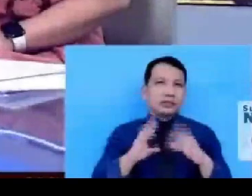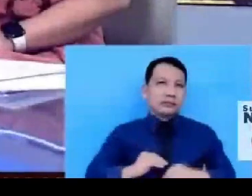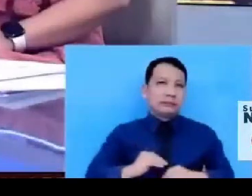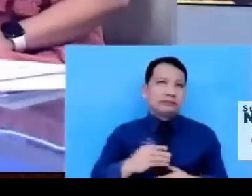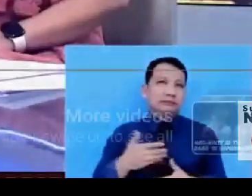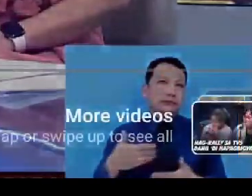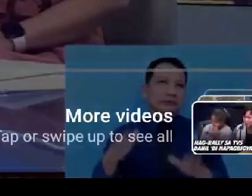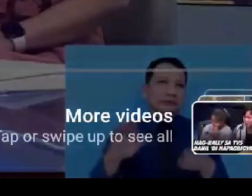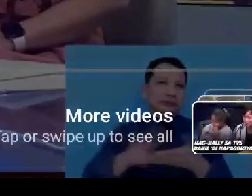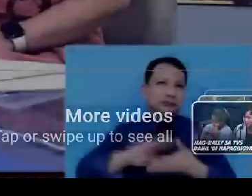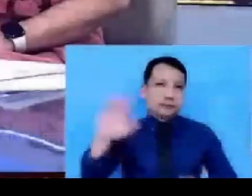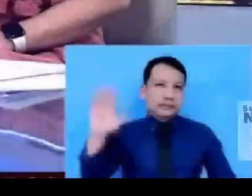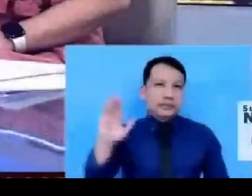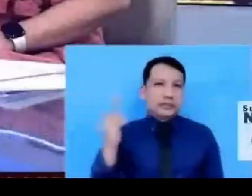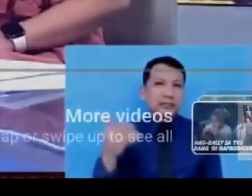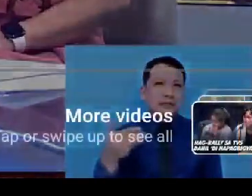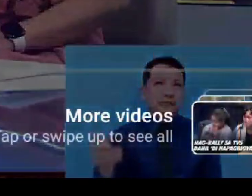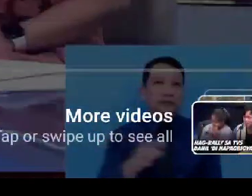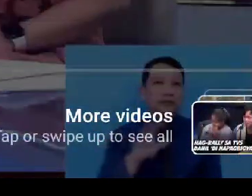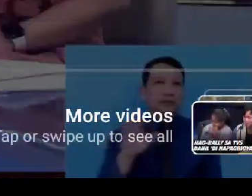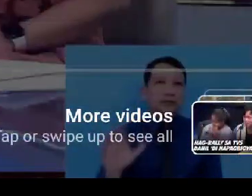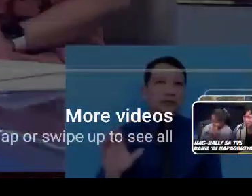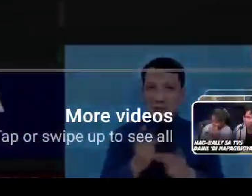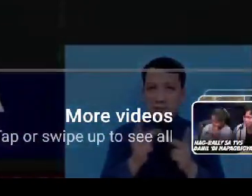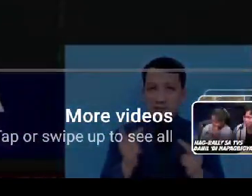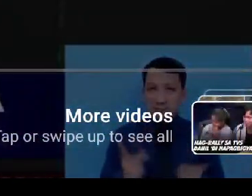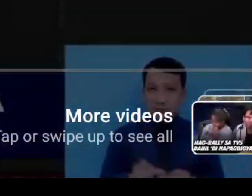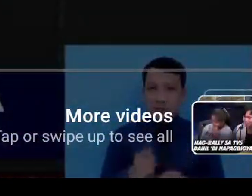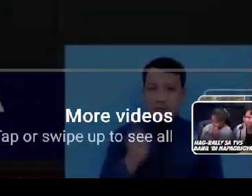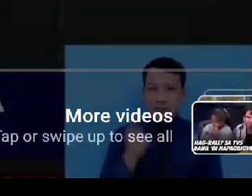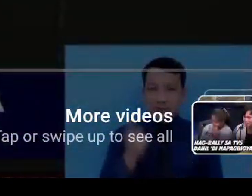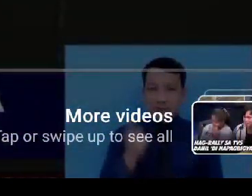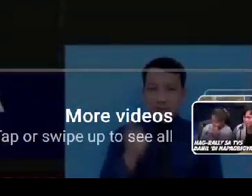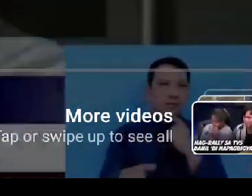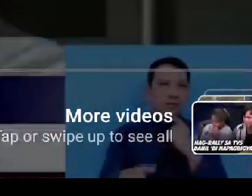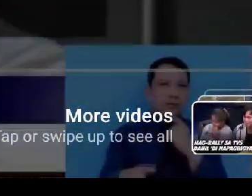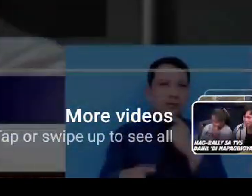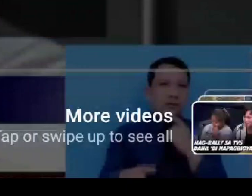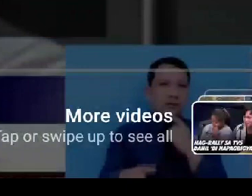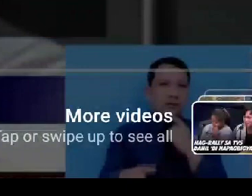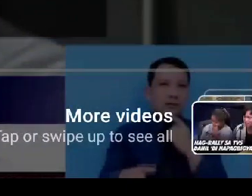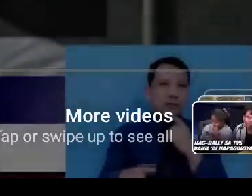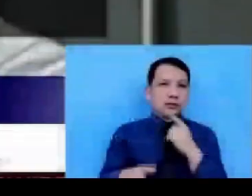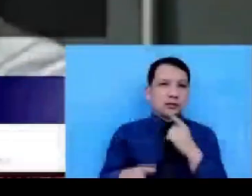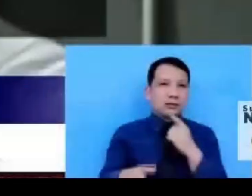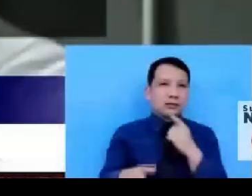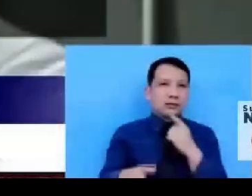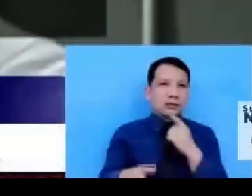nga ako dito. May pag na napanood ako. Basta sinabi nila na ano,